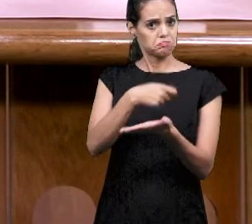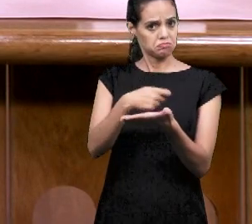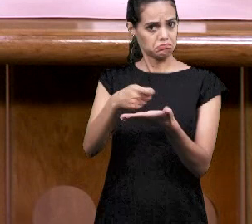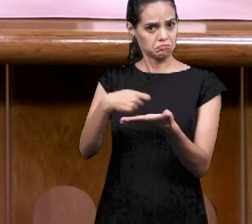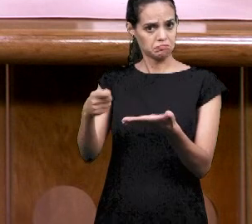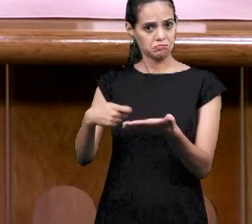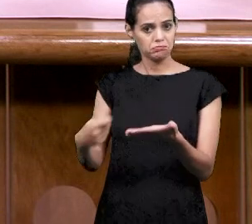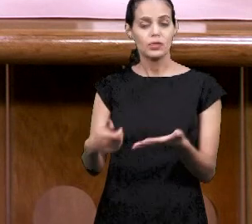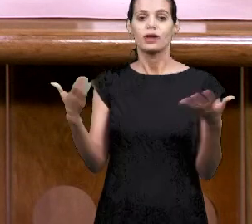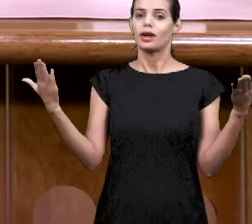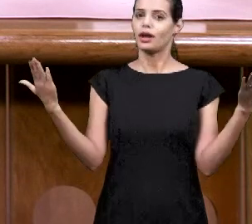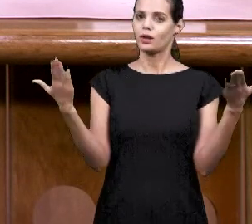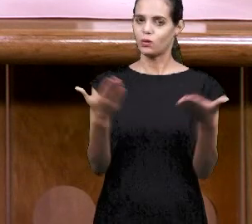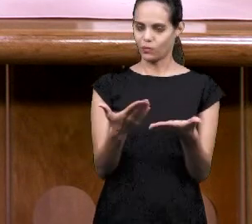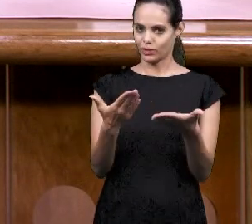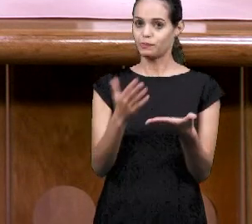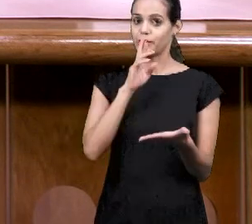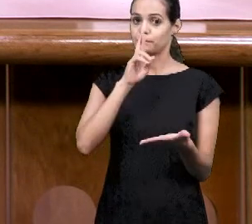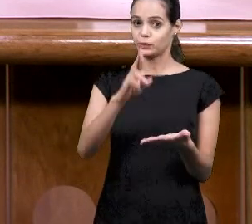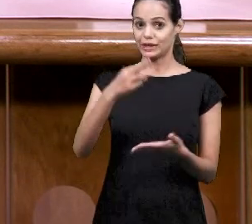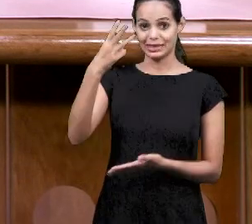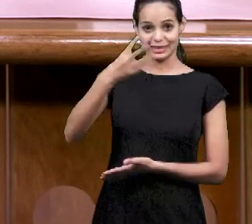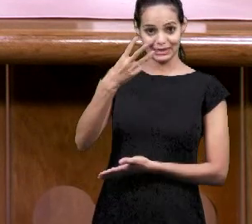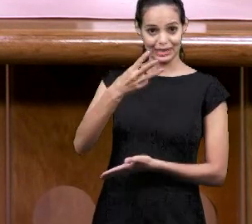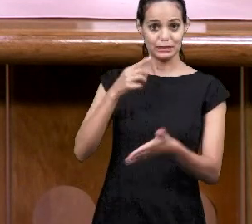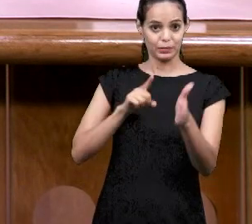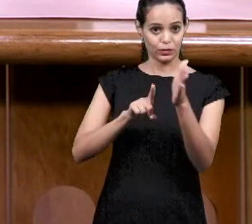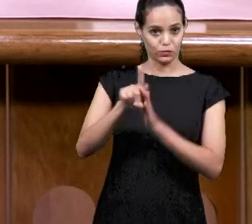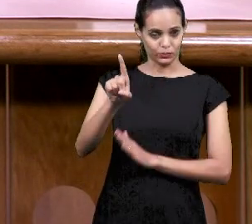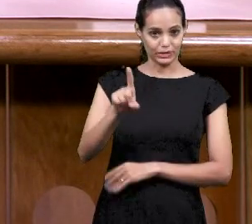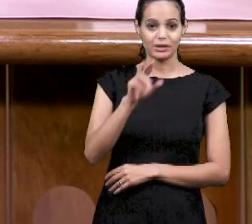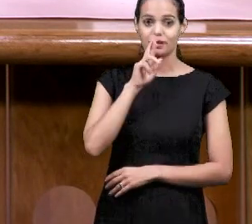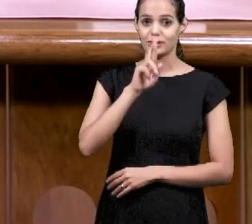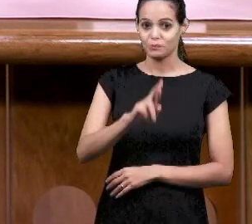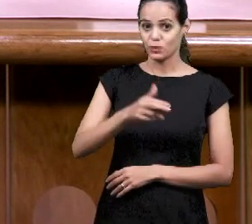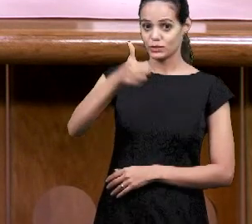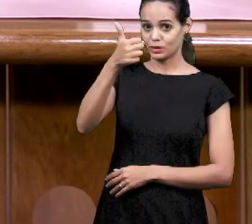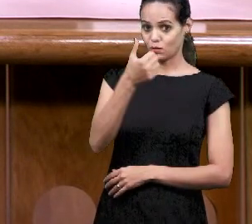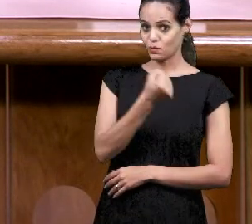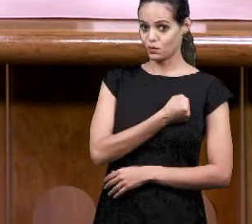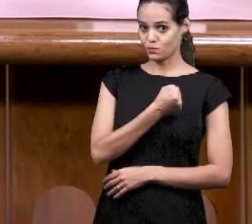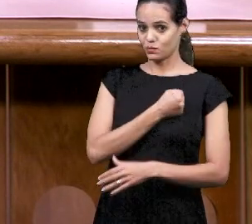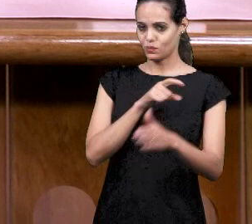le début du projet de salut révélé. Encore pour les jeunes, passons à la question 3.